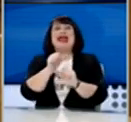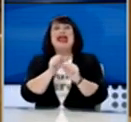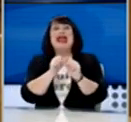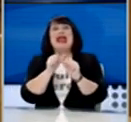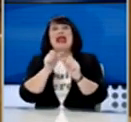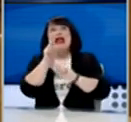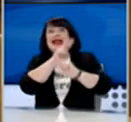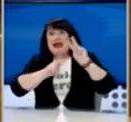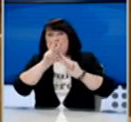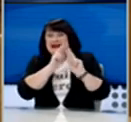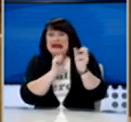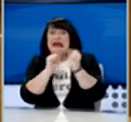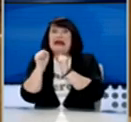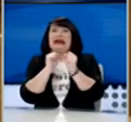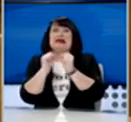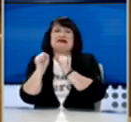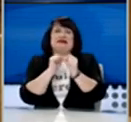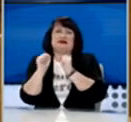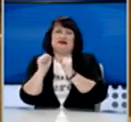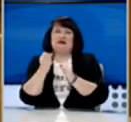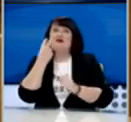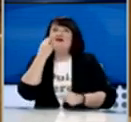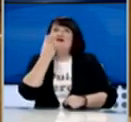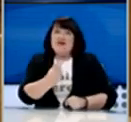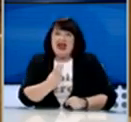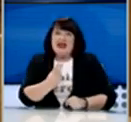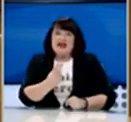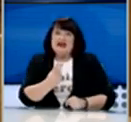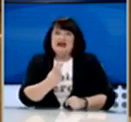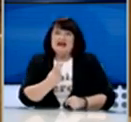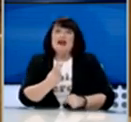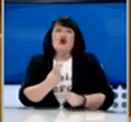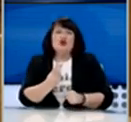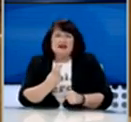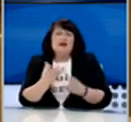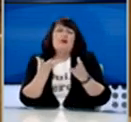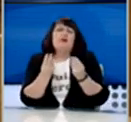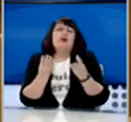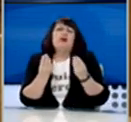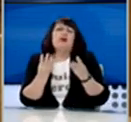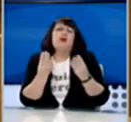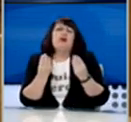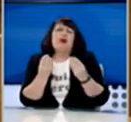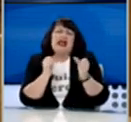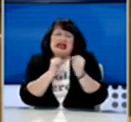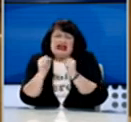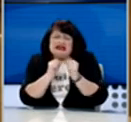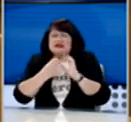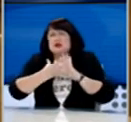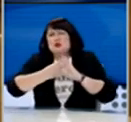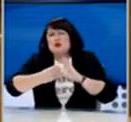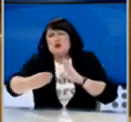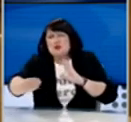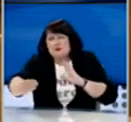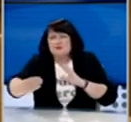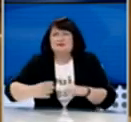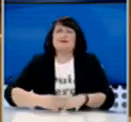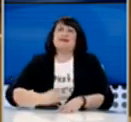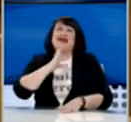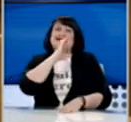κρίση ο οποίος δίνει την εντύπωση ότι ζούμε σε μία πανδημία κρίσεων δεν είναι τυχαίο ότι οι ηγέτες της ομάδας